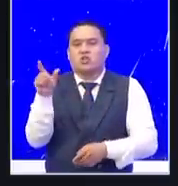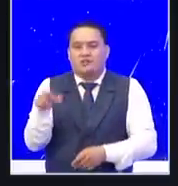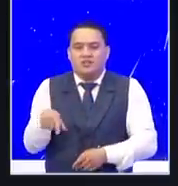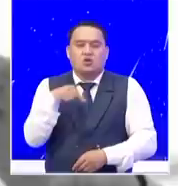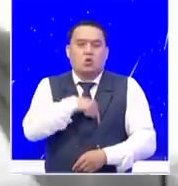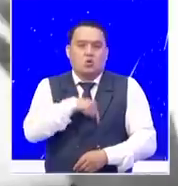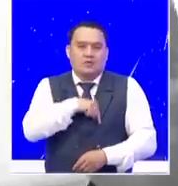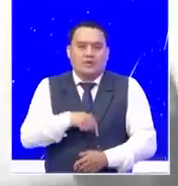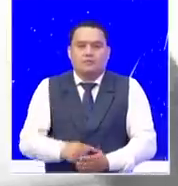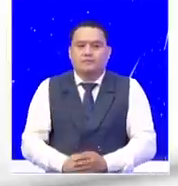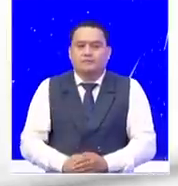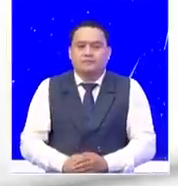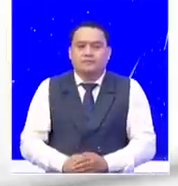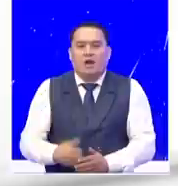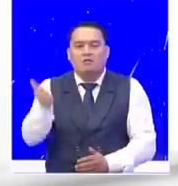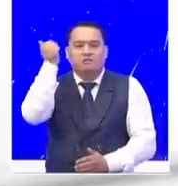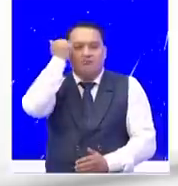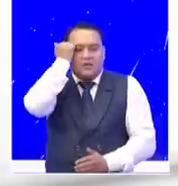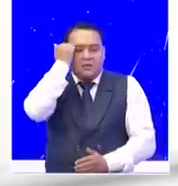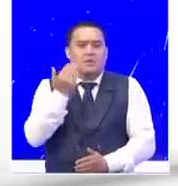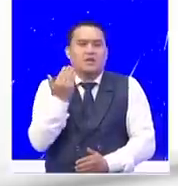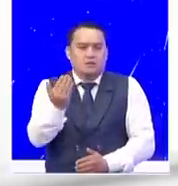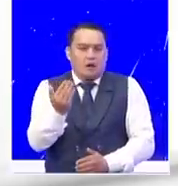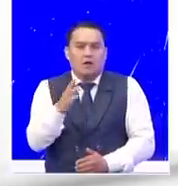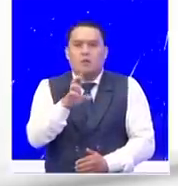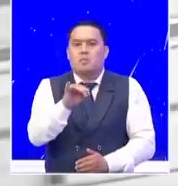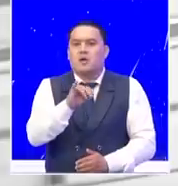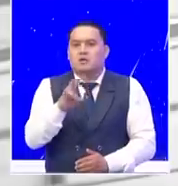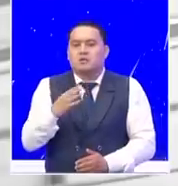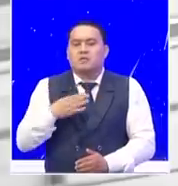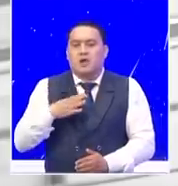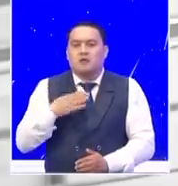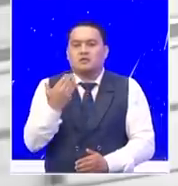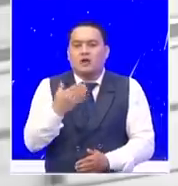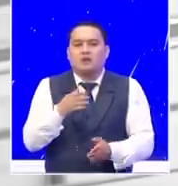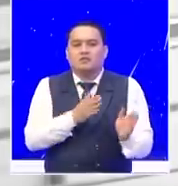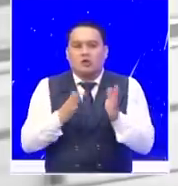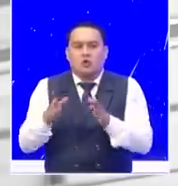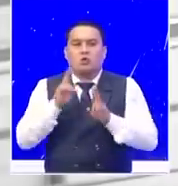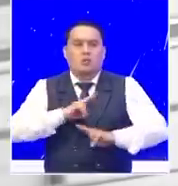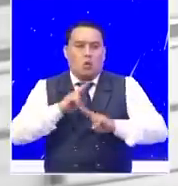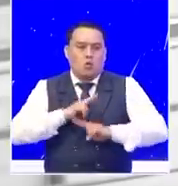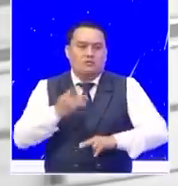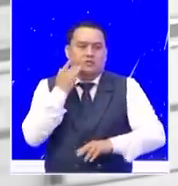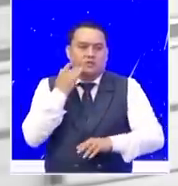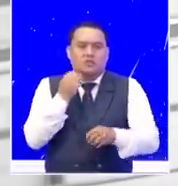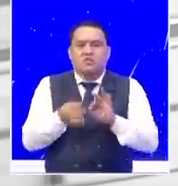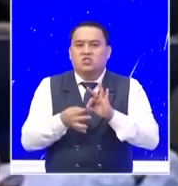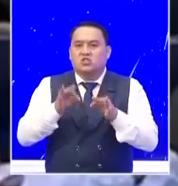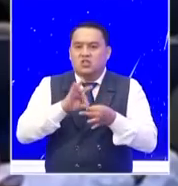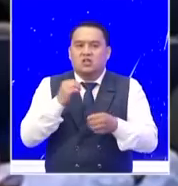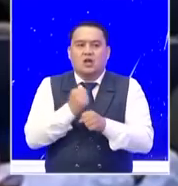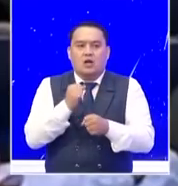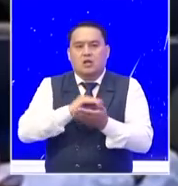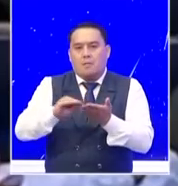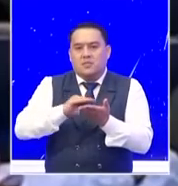человечности. По воспоминаниям коллег Бейсена Куранбека, одним из его профессиональных качеств была систематизация работы. Он все делал тщательно, от